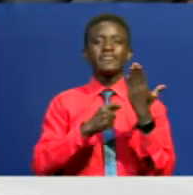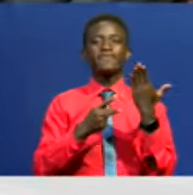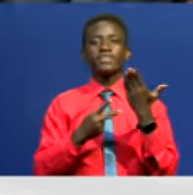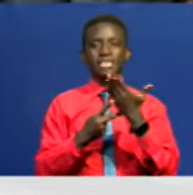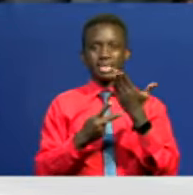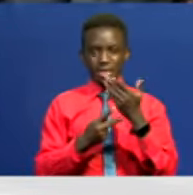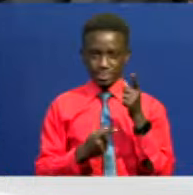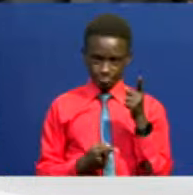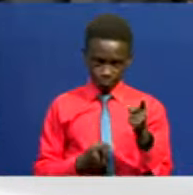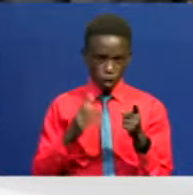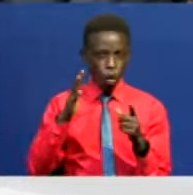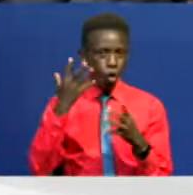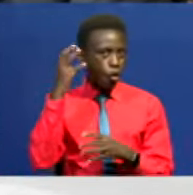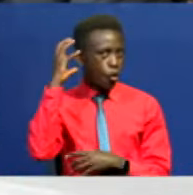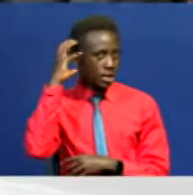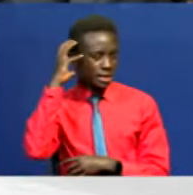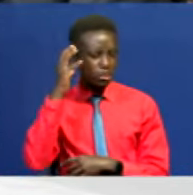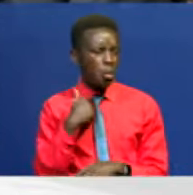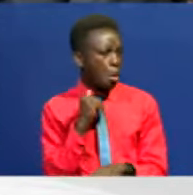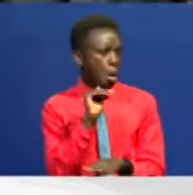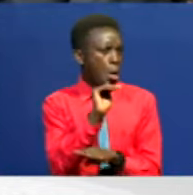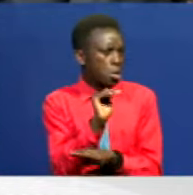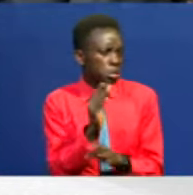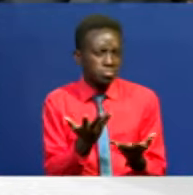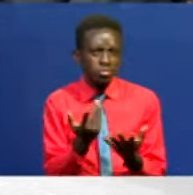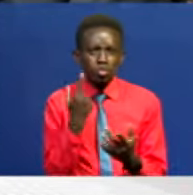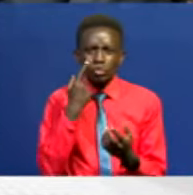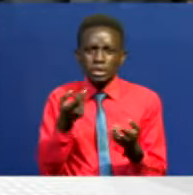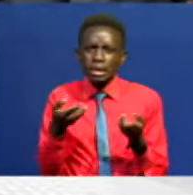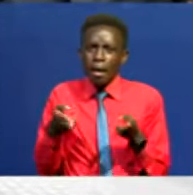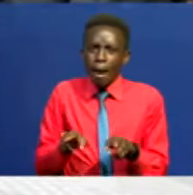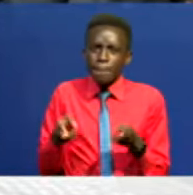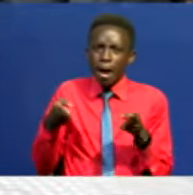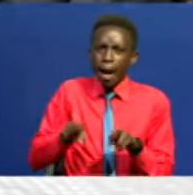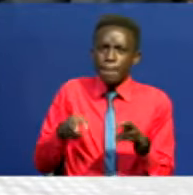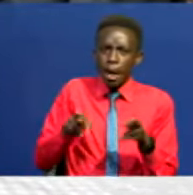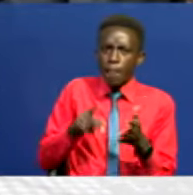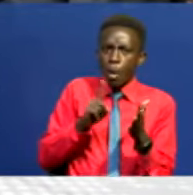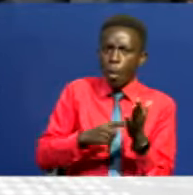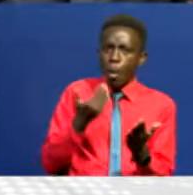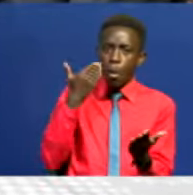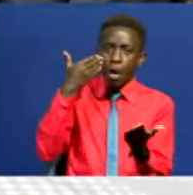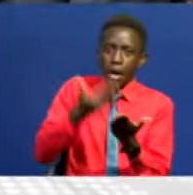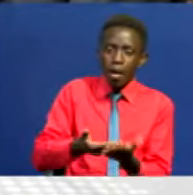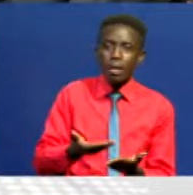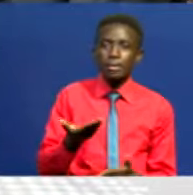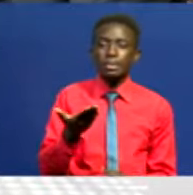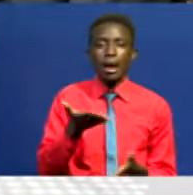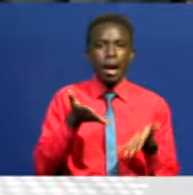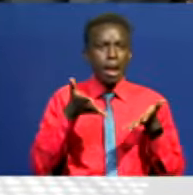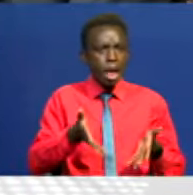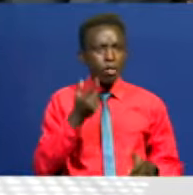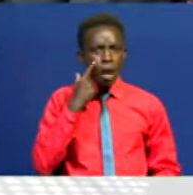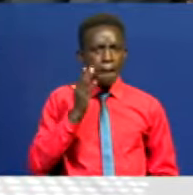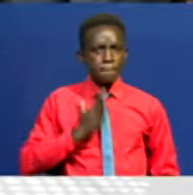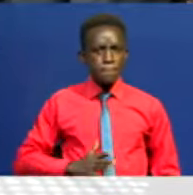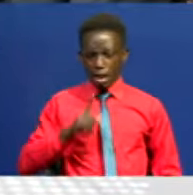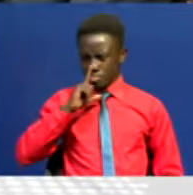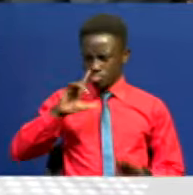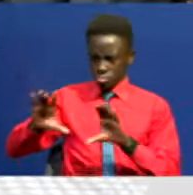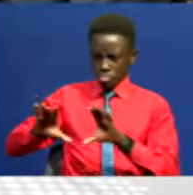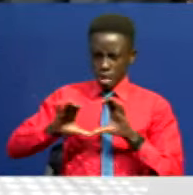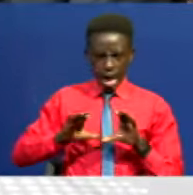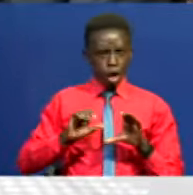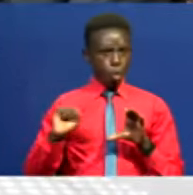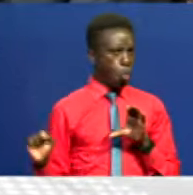tuzungumze kuhusiana na ongezeko la vyuo hivi ambavyo vimekuwa vikishuhudiwa. Leo hii unapata mtu amepata pesa, anaamka na kusema ya kwamba atafungua